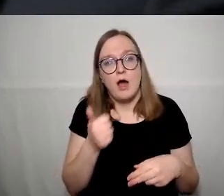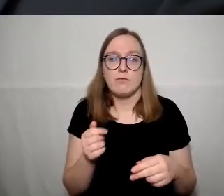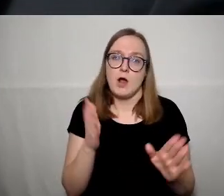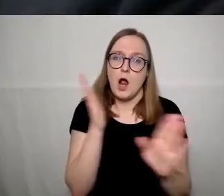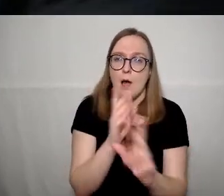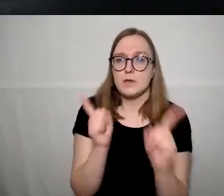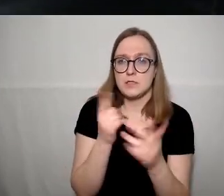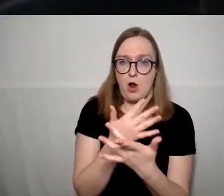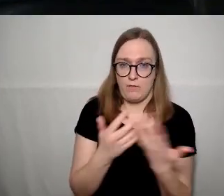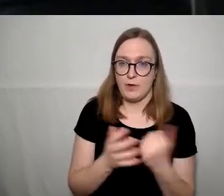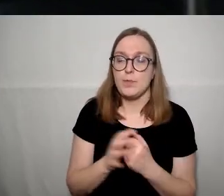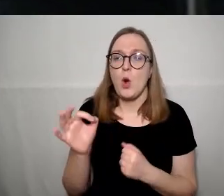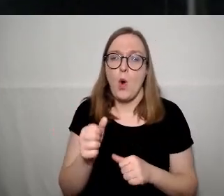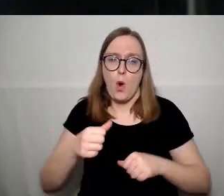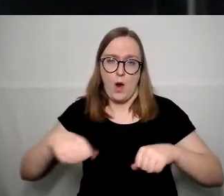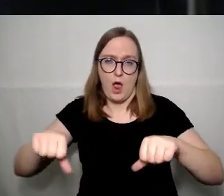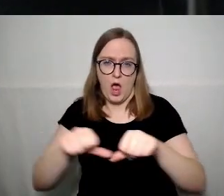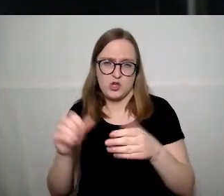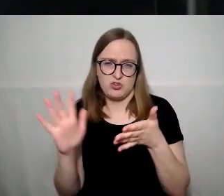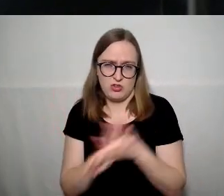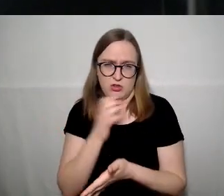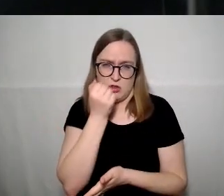Tai prašau, sakykit. Yra sprendimai, yra